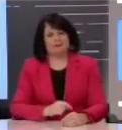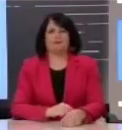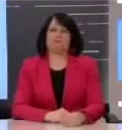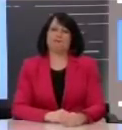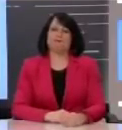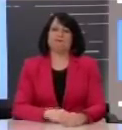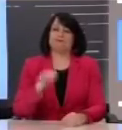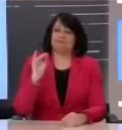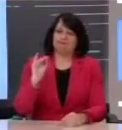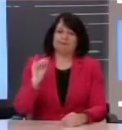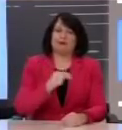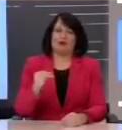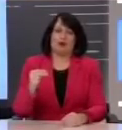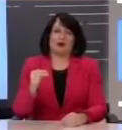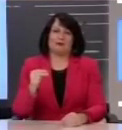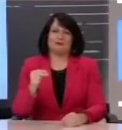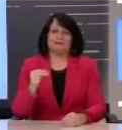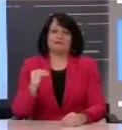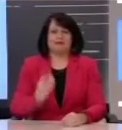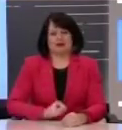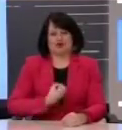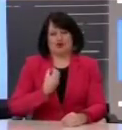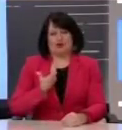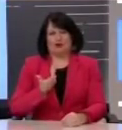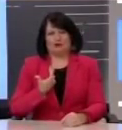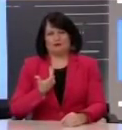Κύριε Θεοδωράκη, έχω την αίσθηση